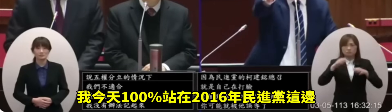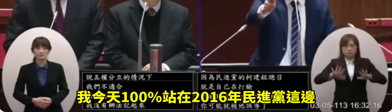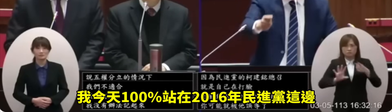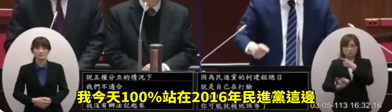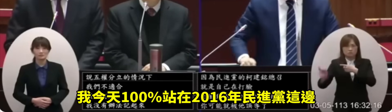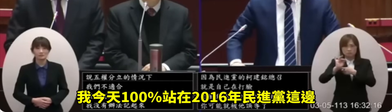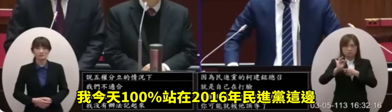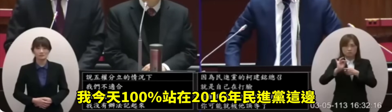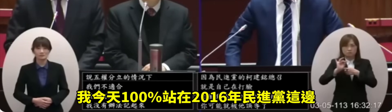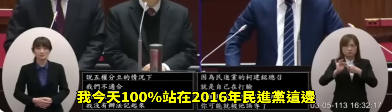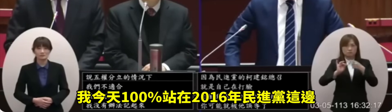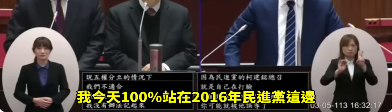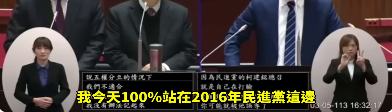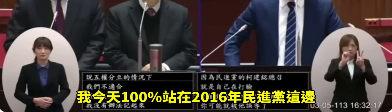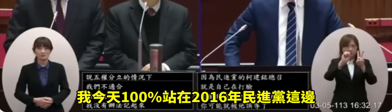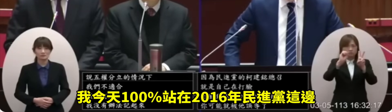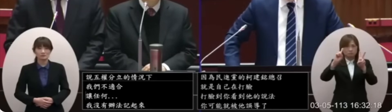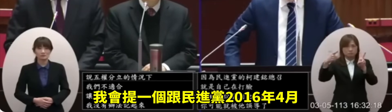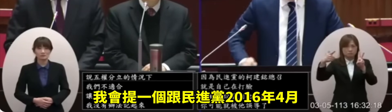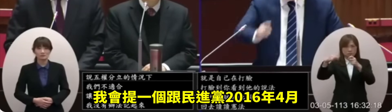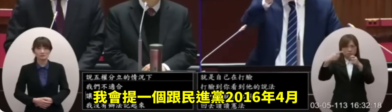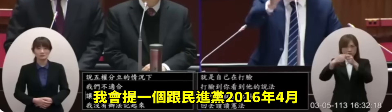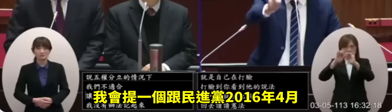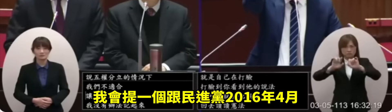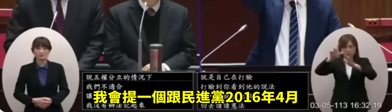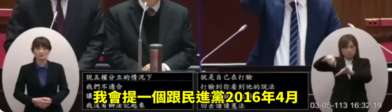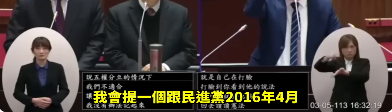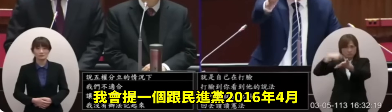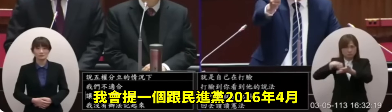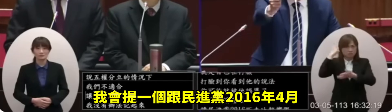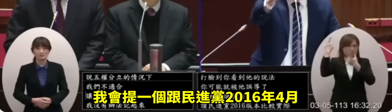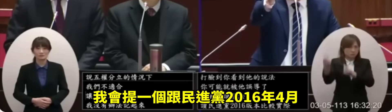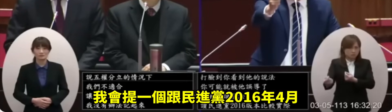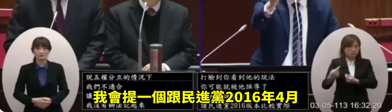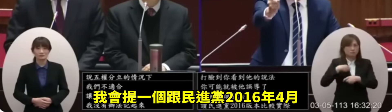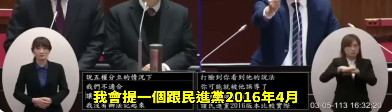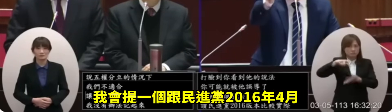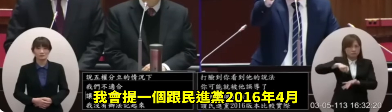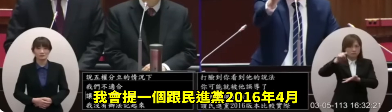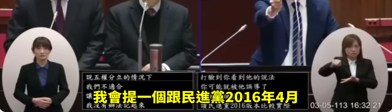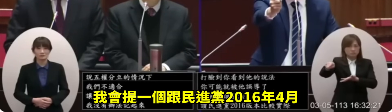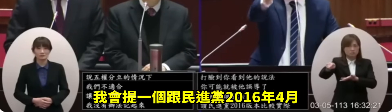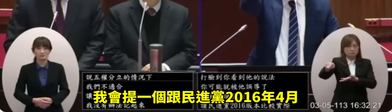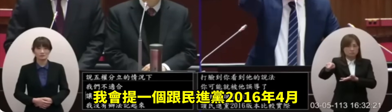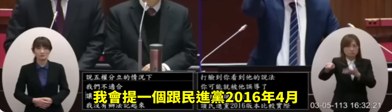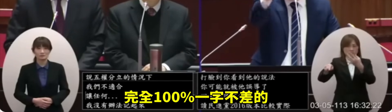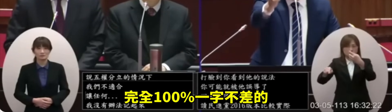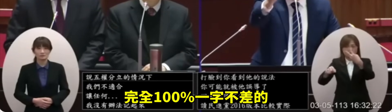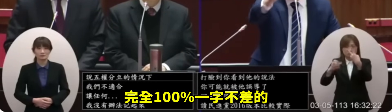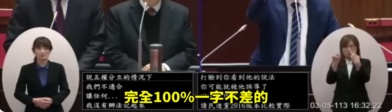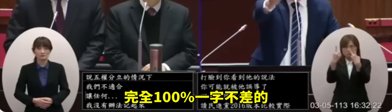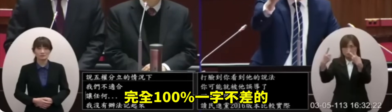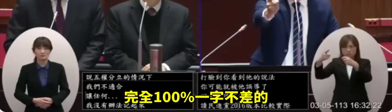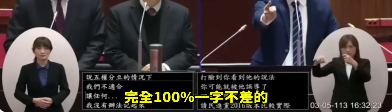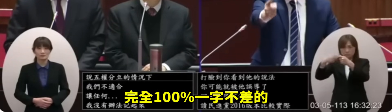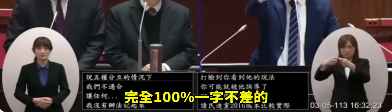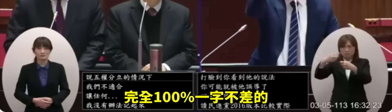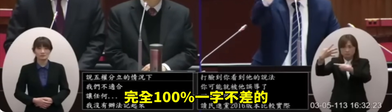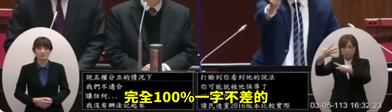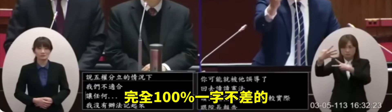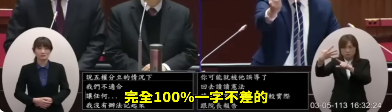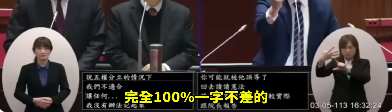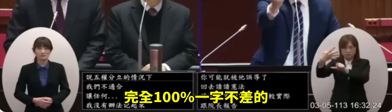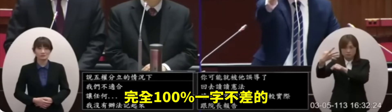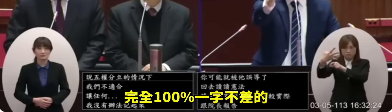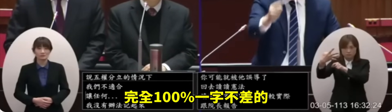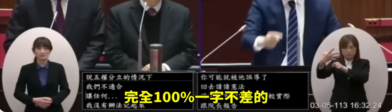分之百站在二零一六年民进党这边，我会提一个跟民进党二零一六年四月完全百分之百